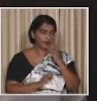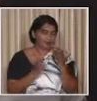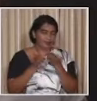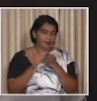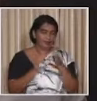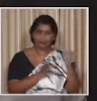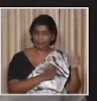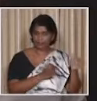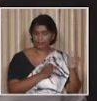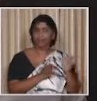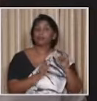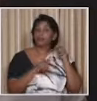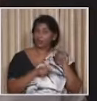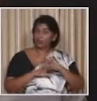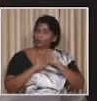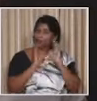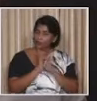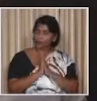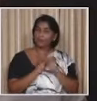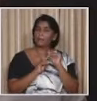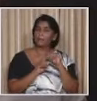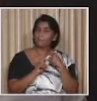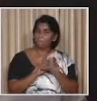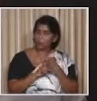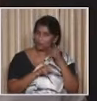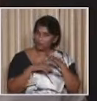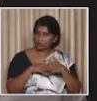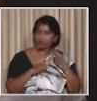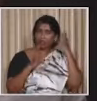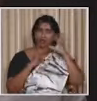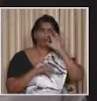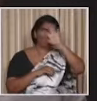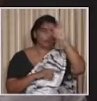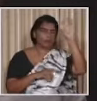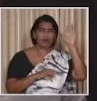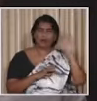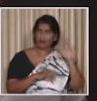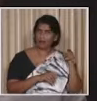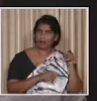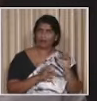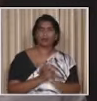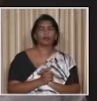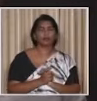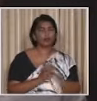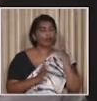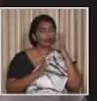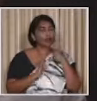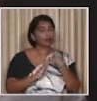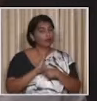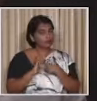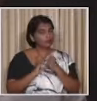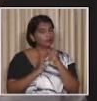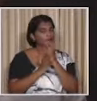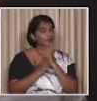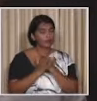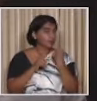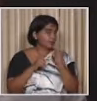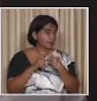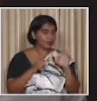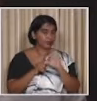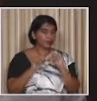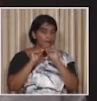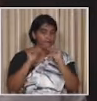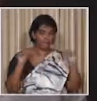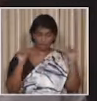දෙයක්. මේ දේවල් ලෝකේ පකිස්තානයේ වෙලා තිබෙනවා, ලෝකේ රටවල් ගණනාවක වෙලා තිබෙනවා. ලෝකේ ලංකාවේ විවස්ථාවේ විතරක් නෙවෙයි මේ